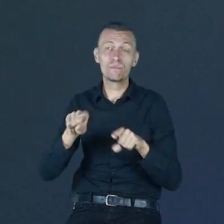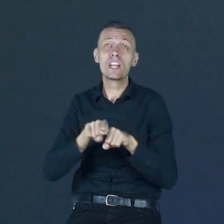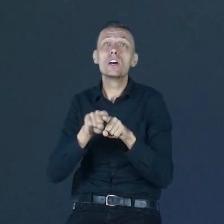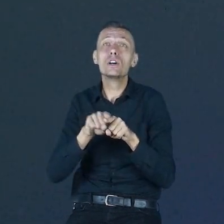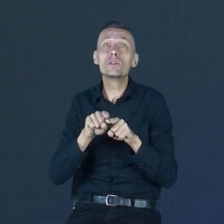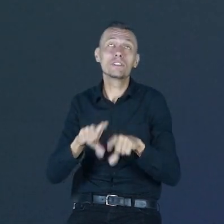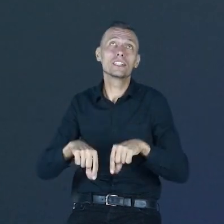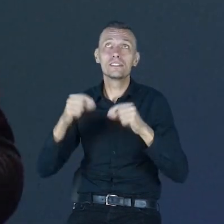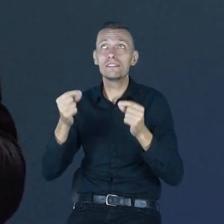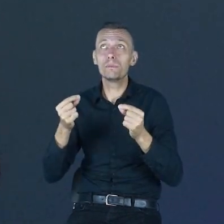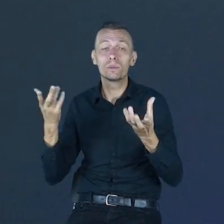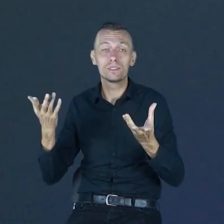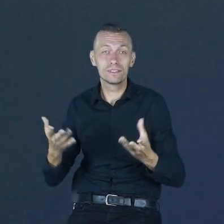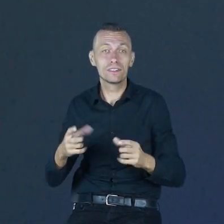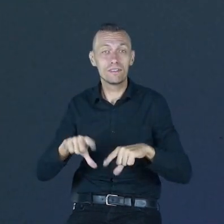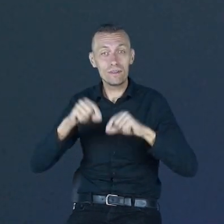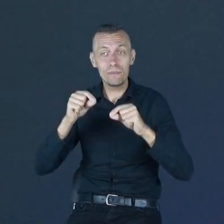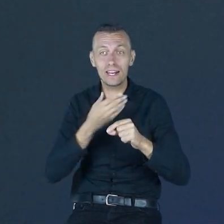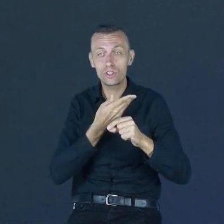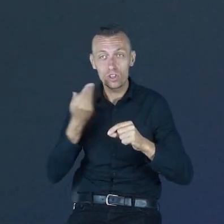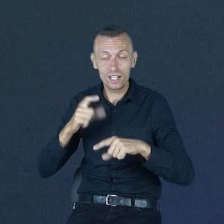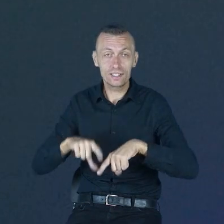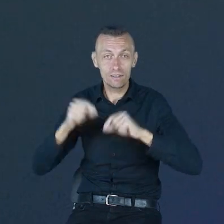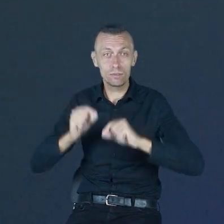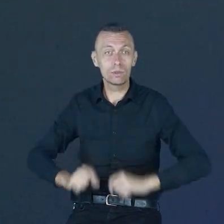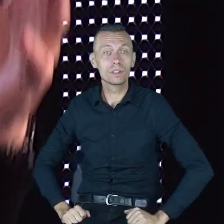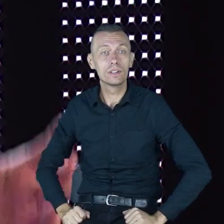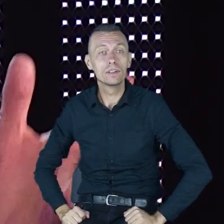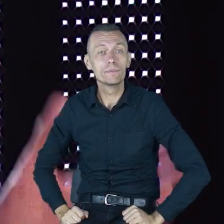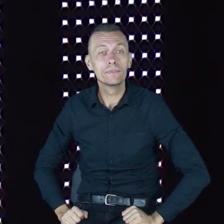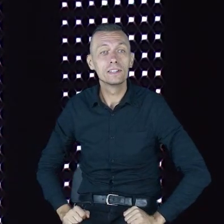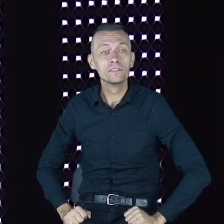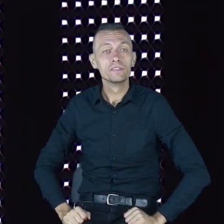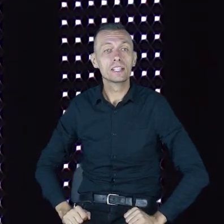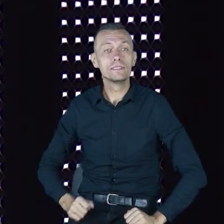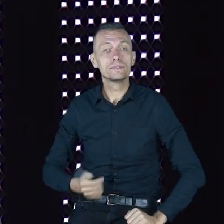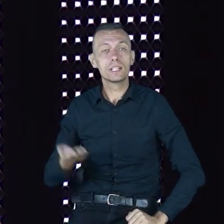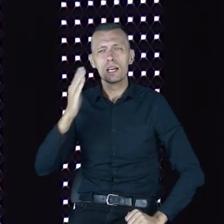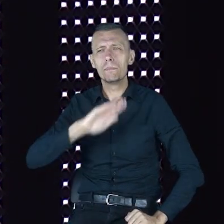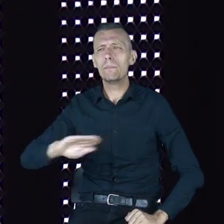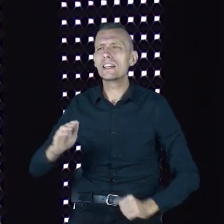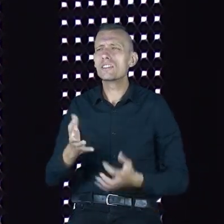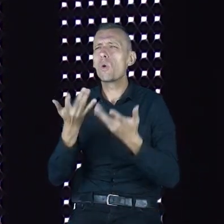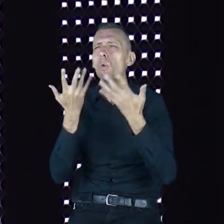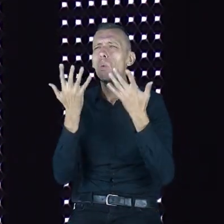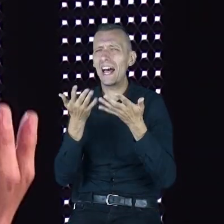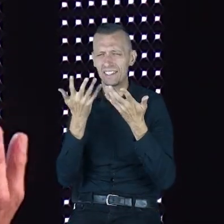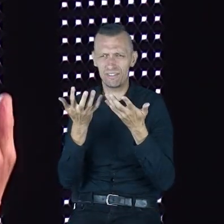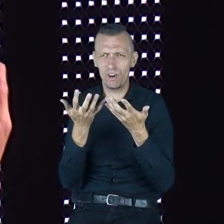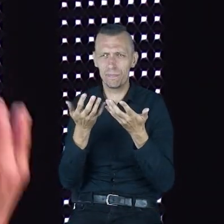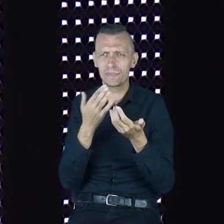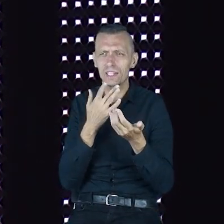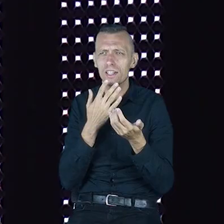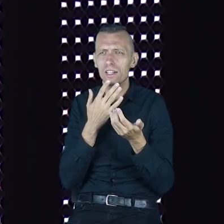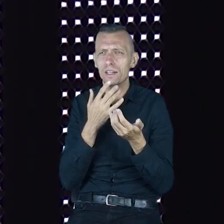Wiecie, ten świat jest taki, że tak bardzo łatwo możemy skoncentrować się na tym, co tu i teraz, na własnym ciele, na